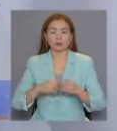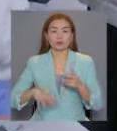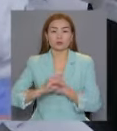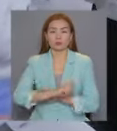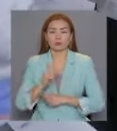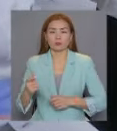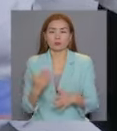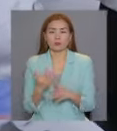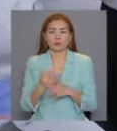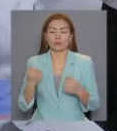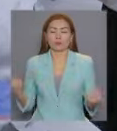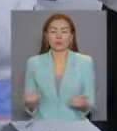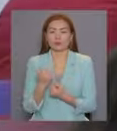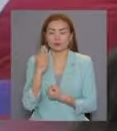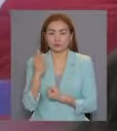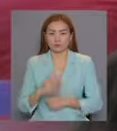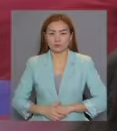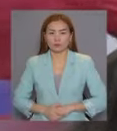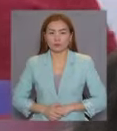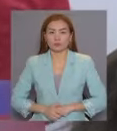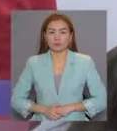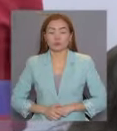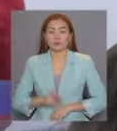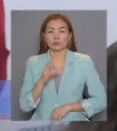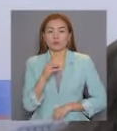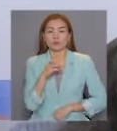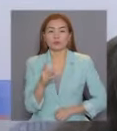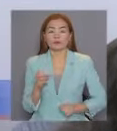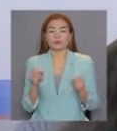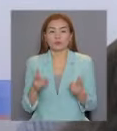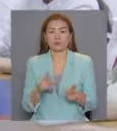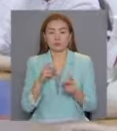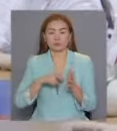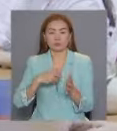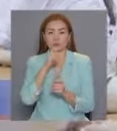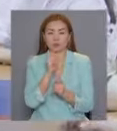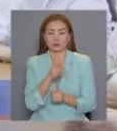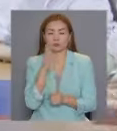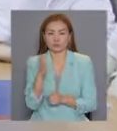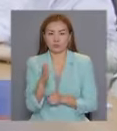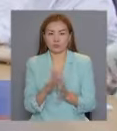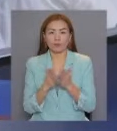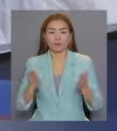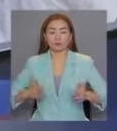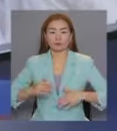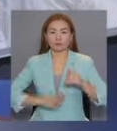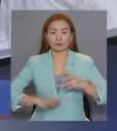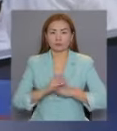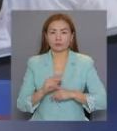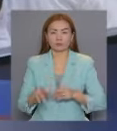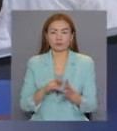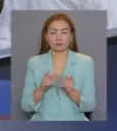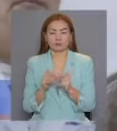мүшелеріне әлеуметтік қолдау көрсетуге бағытталған. Ал курсқа қатысқандарға арнайы сертификаттар табысталып, дипломы бар мамандар